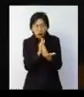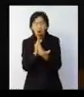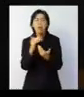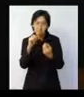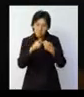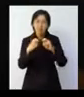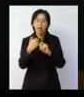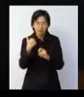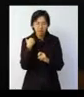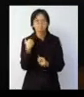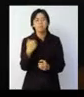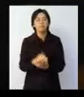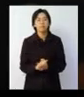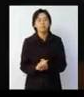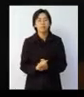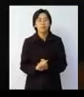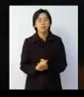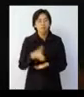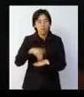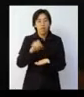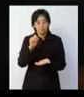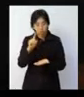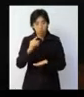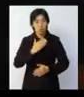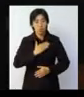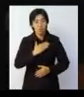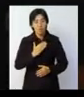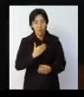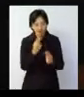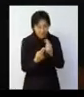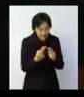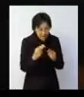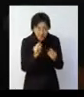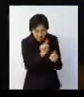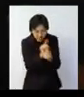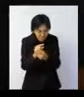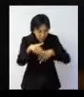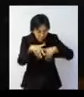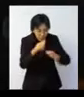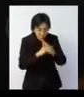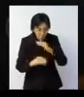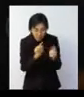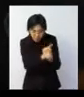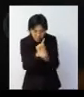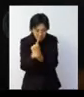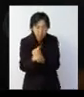ที่เกี่ยวข้องแต่ส่วนใหญ่แล้วศูนย์เองอ่ะมักจะลงพื้นที่การทำงานของทุกอย่าง